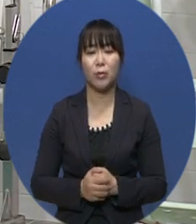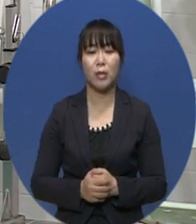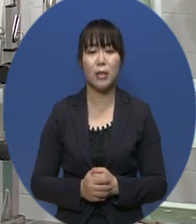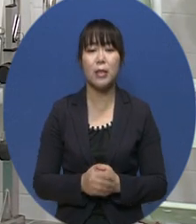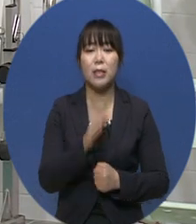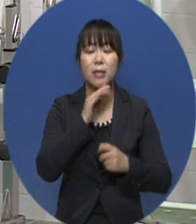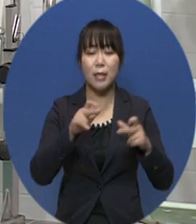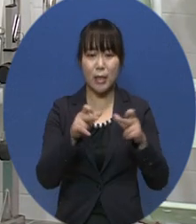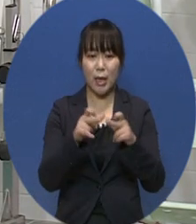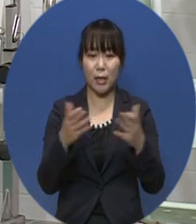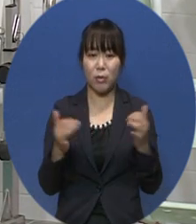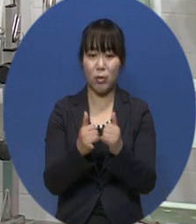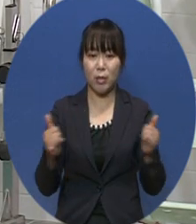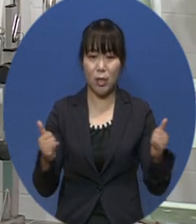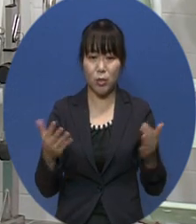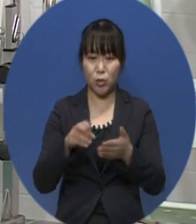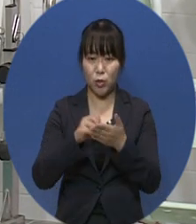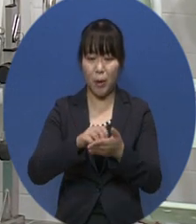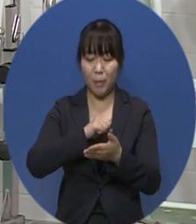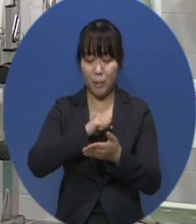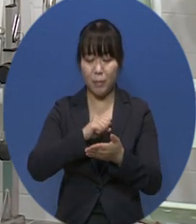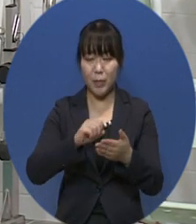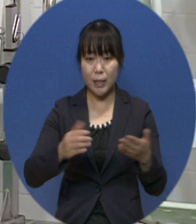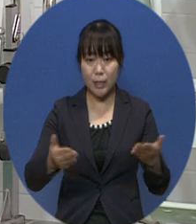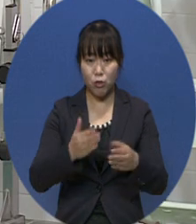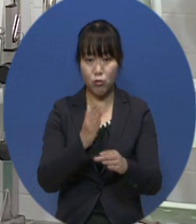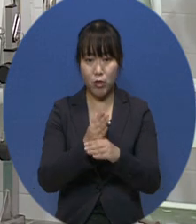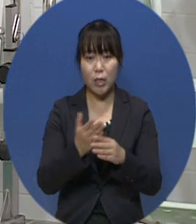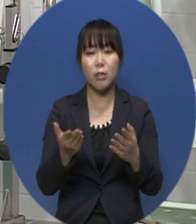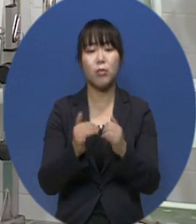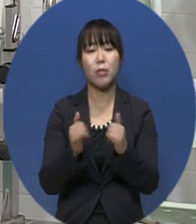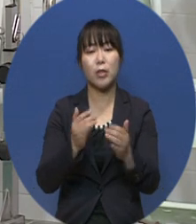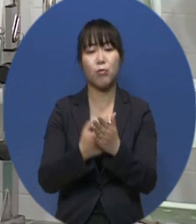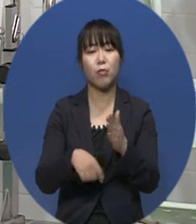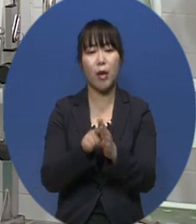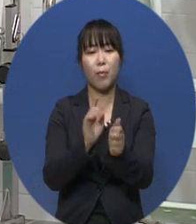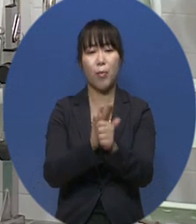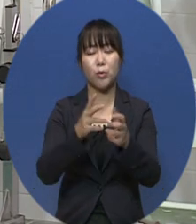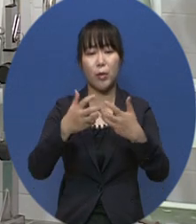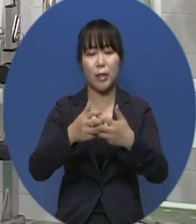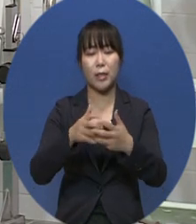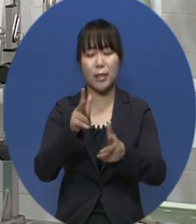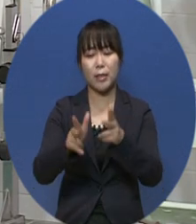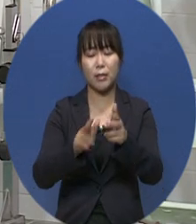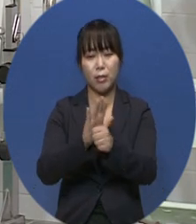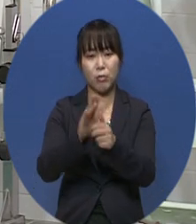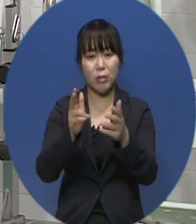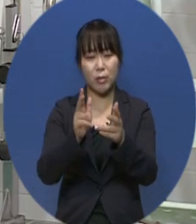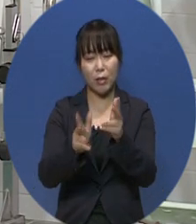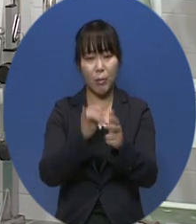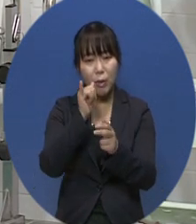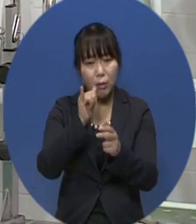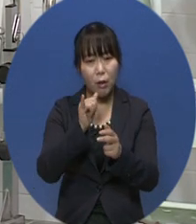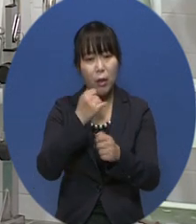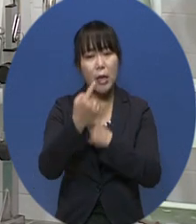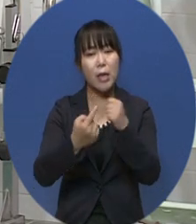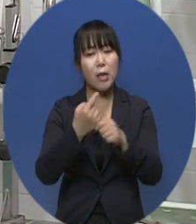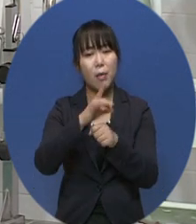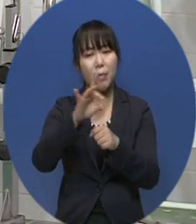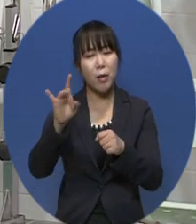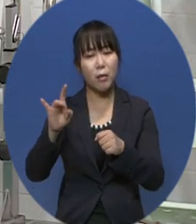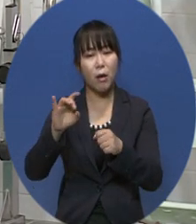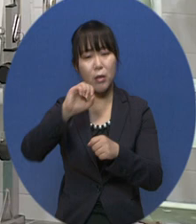장애인 근로자들 네. 취업돼 있는 근로자들에게 보조기 지원 사업 하고 있거든요. 아, 네, 그렇죠. 네. 한 해 보니까 예산도 100억이 넘습니다. 예. 네.